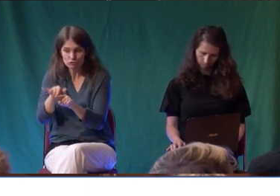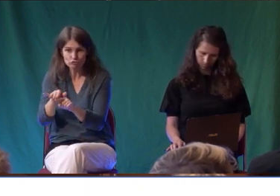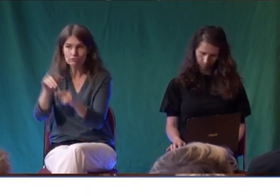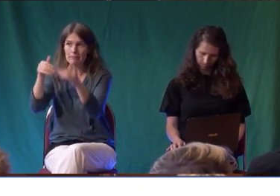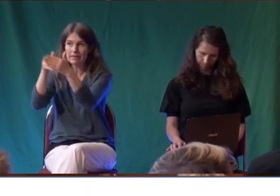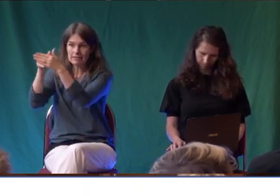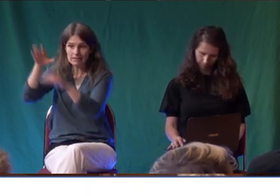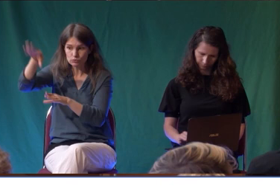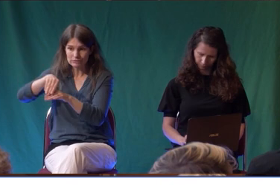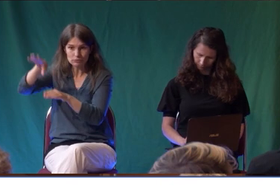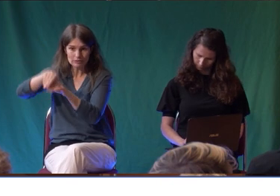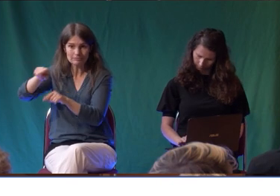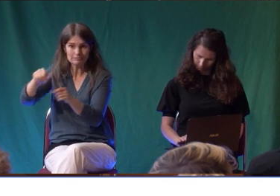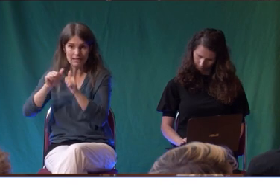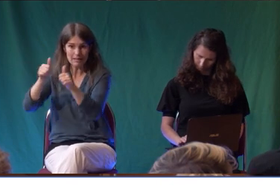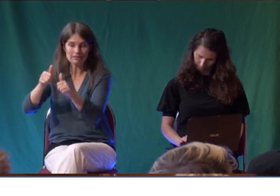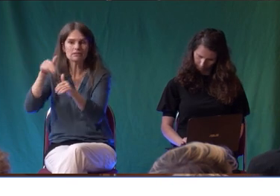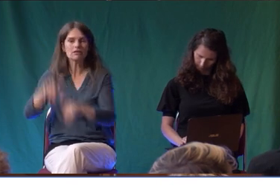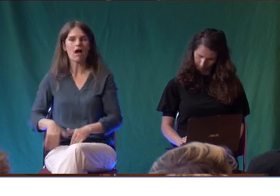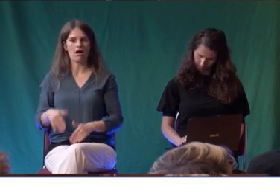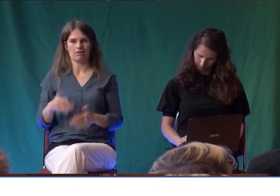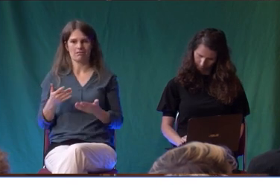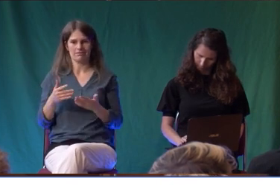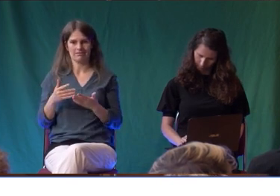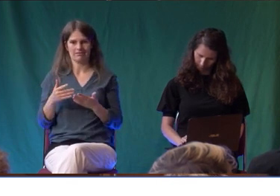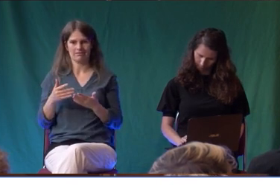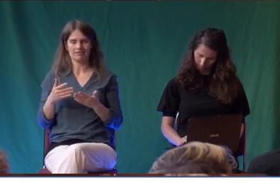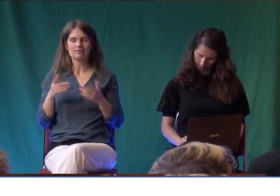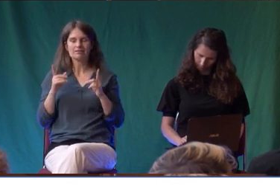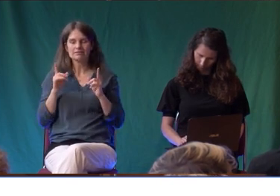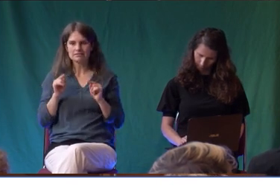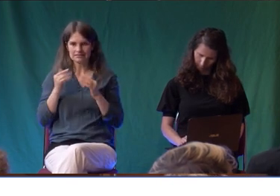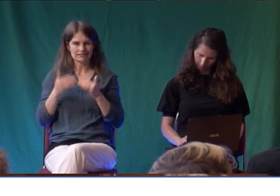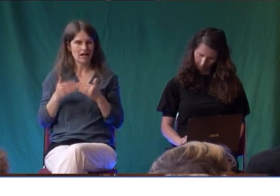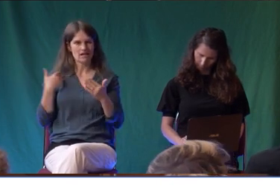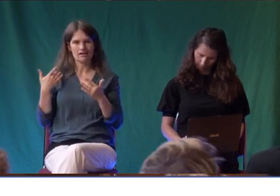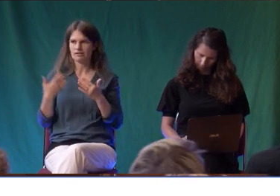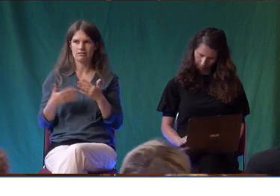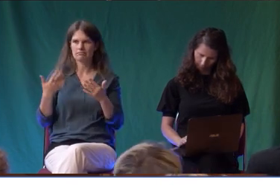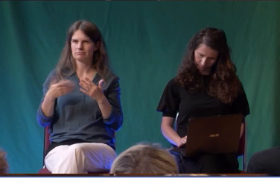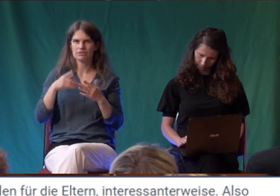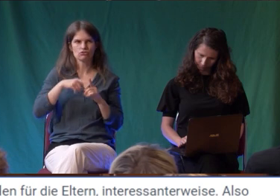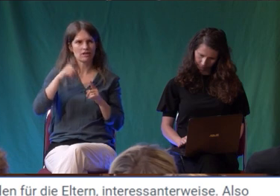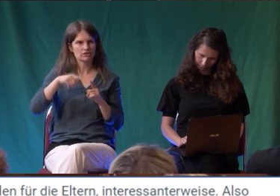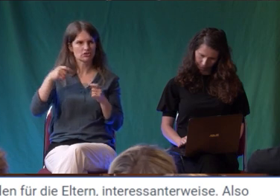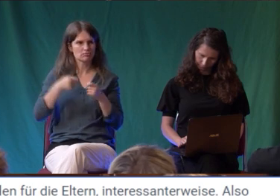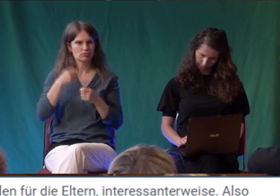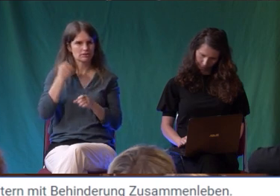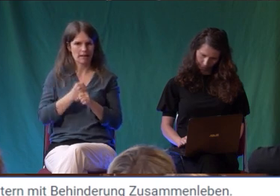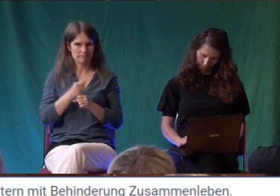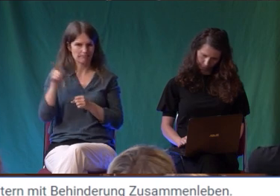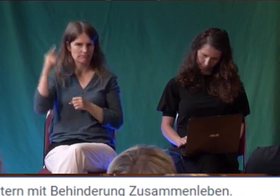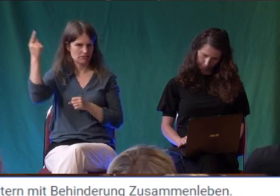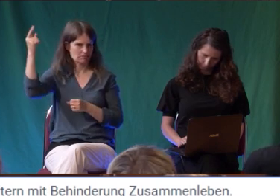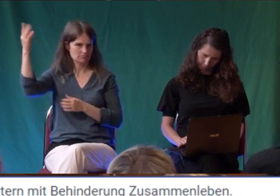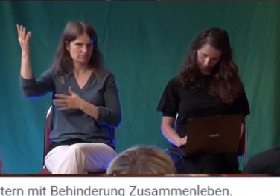Zusammenleben diese Zahl gibt es inzwischen das hat das Statistische Bundesamt was